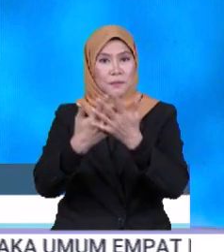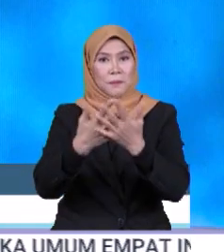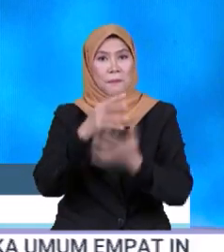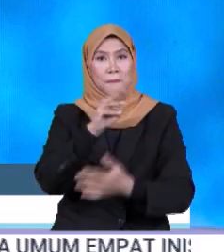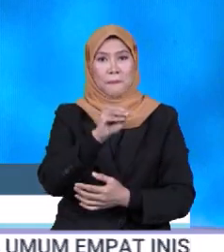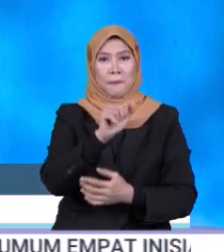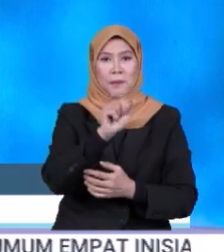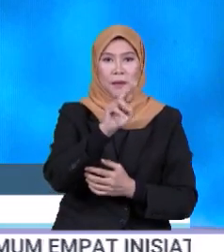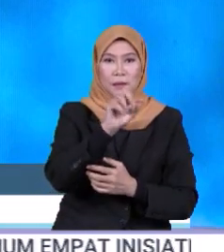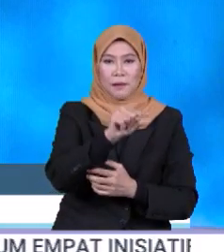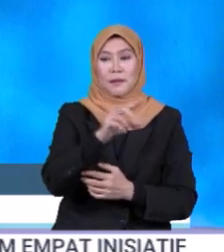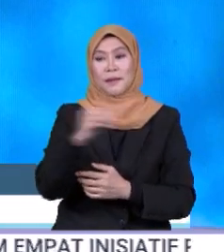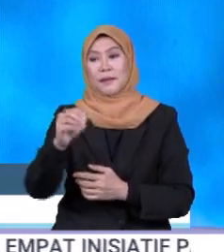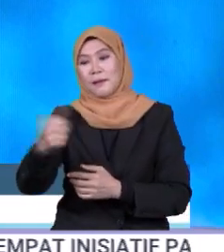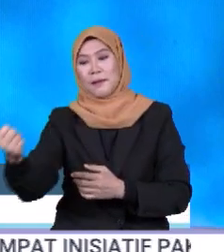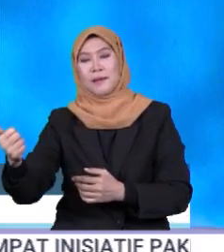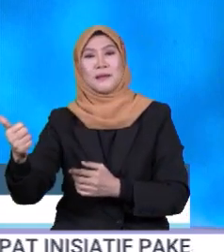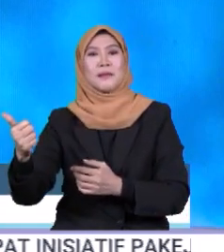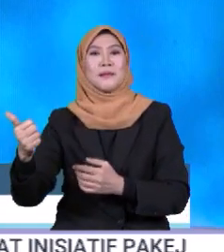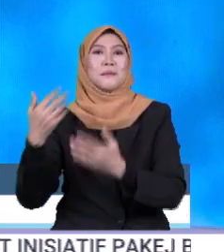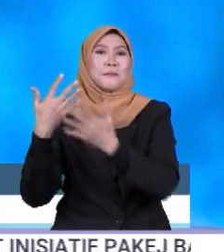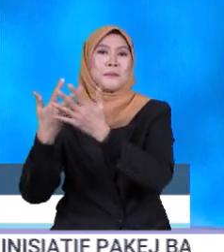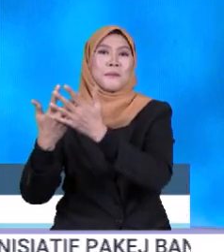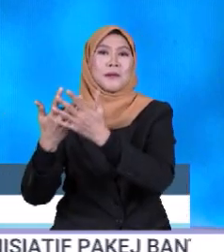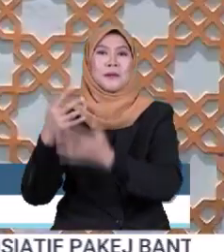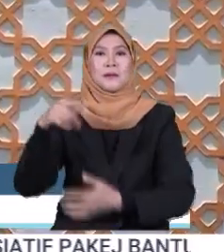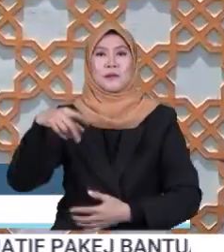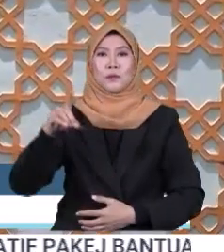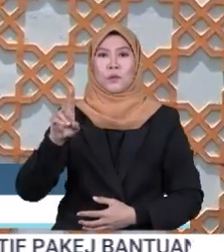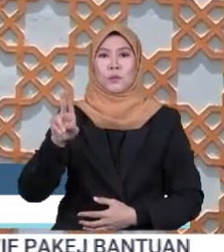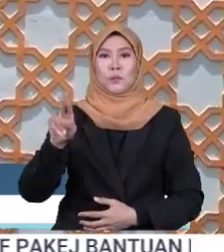selebihnya di penjara koreksional Dungun.